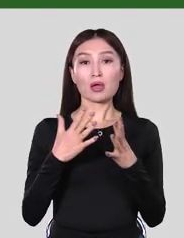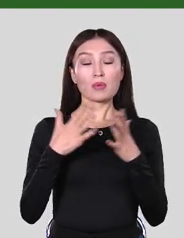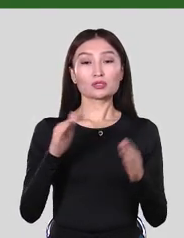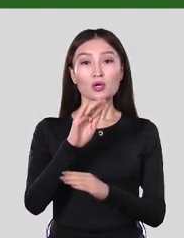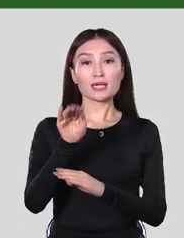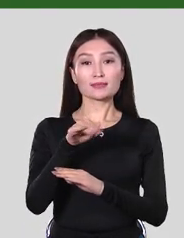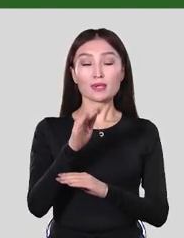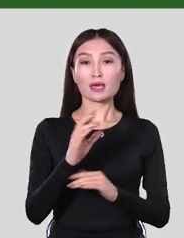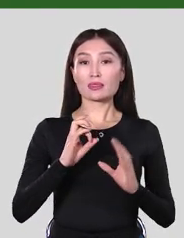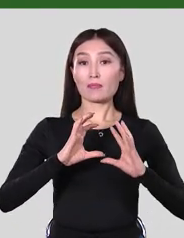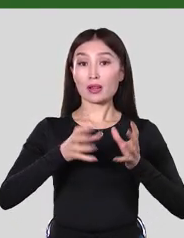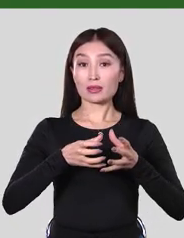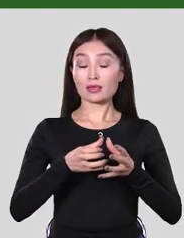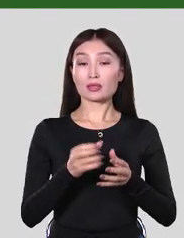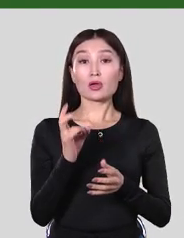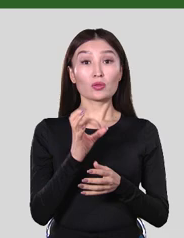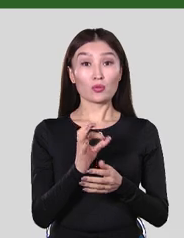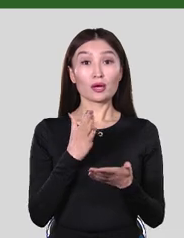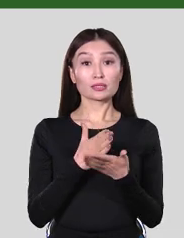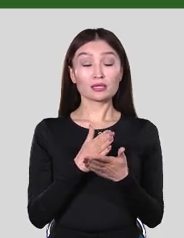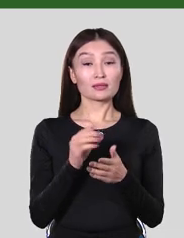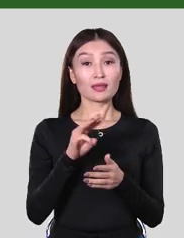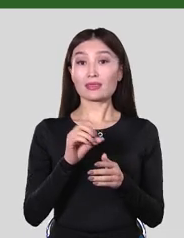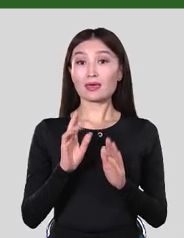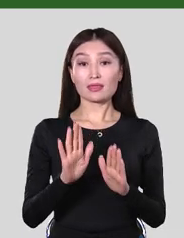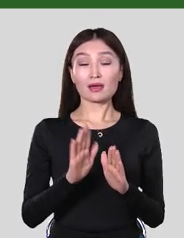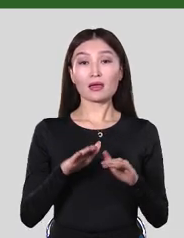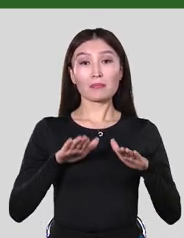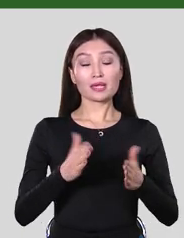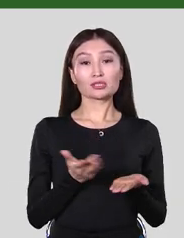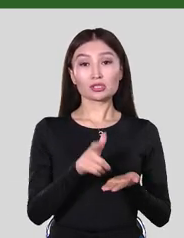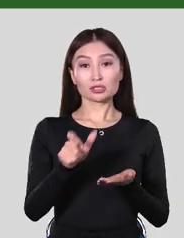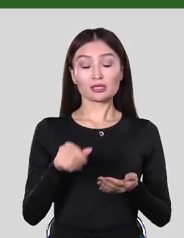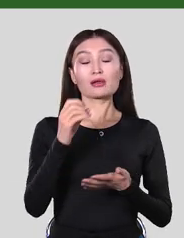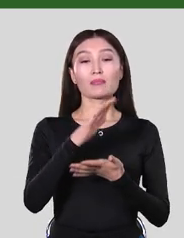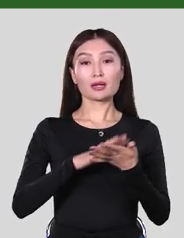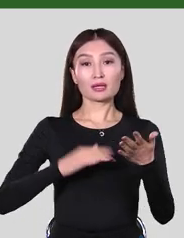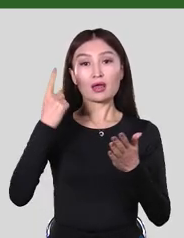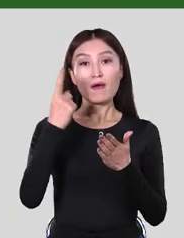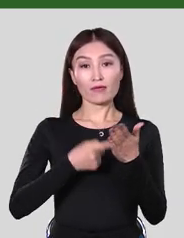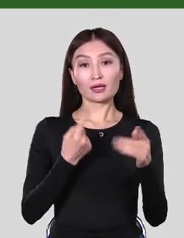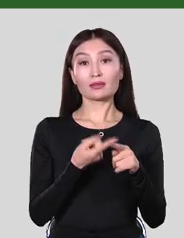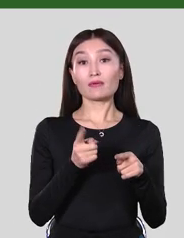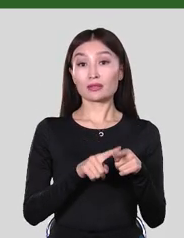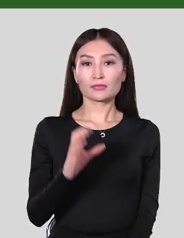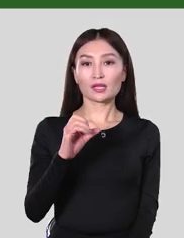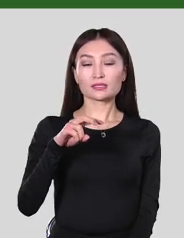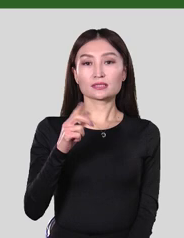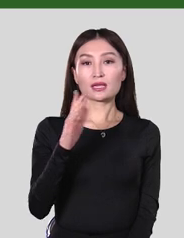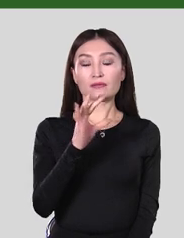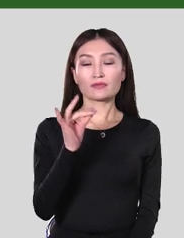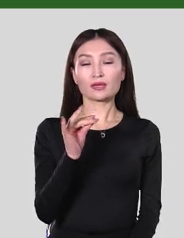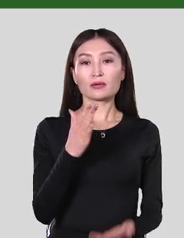змея на планете. И хотя оказалось, что это не так, местные жители продолжают верить в это. К сельве